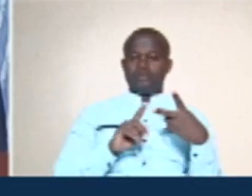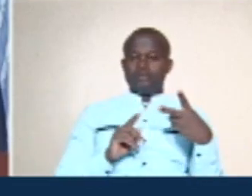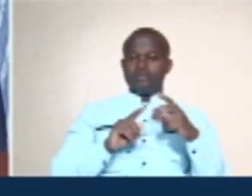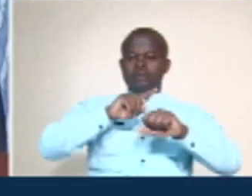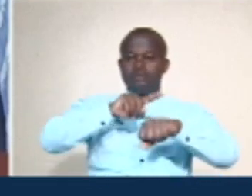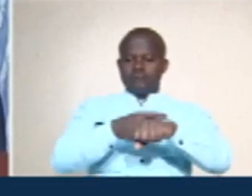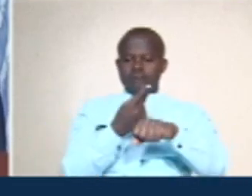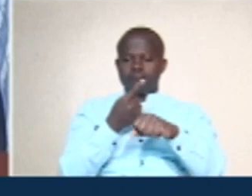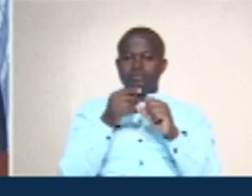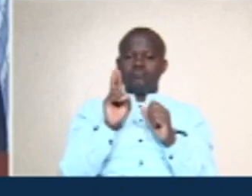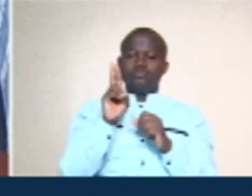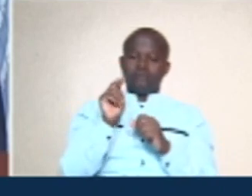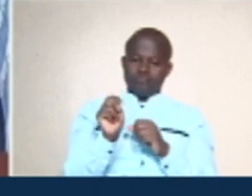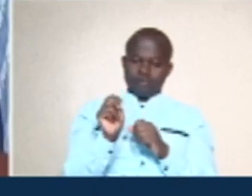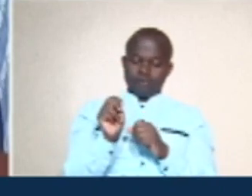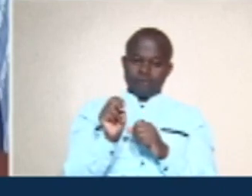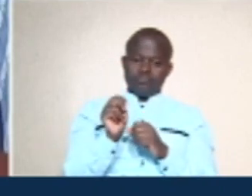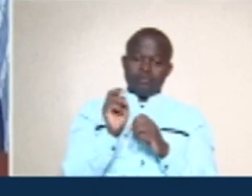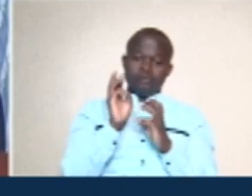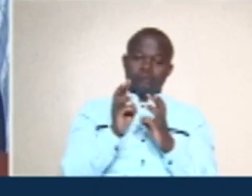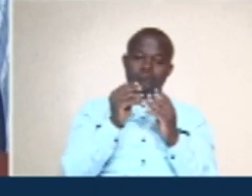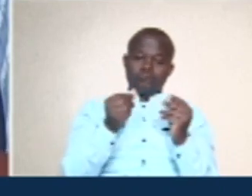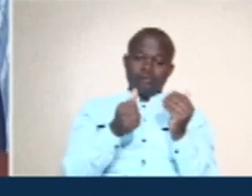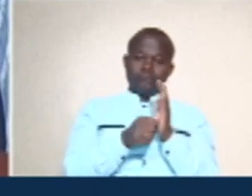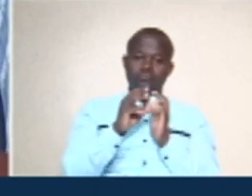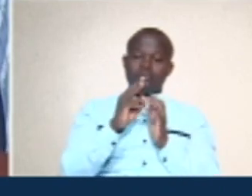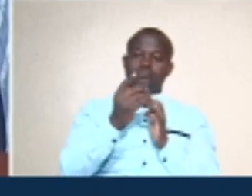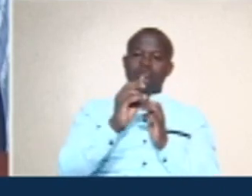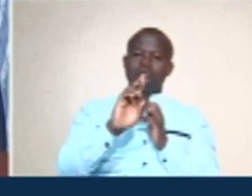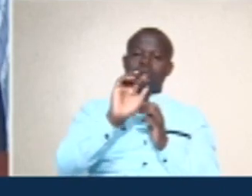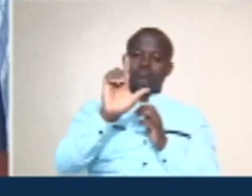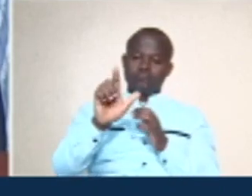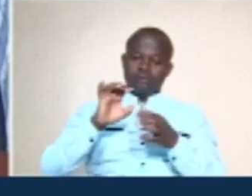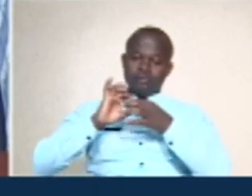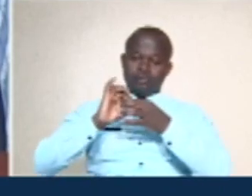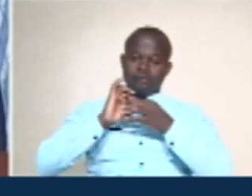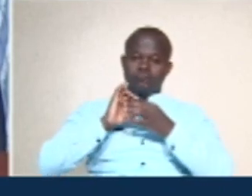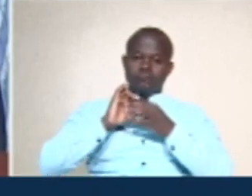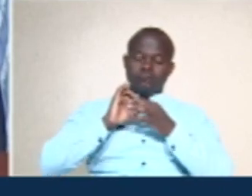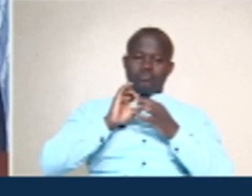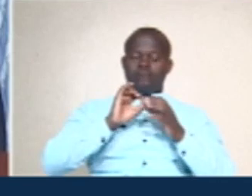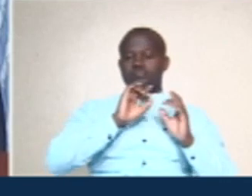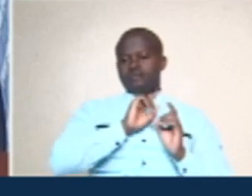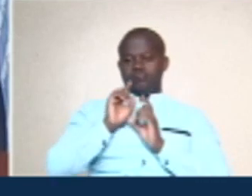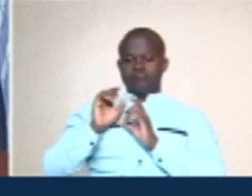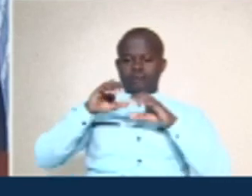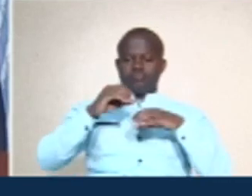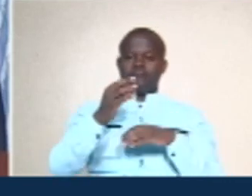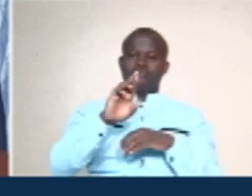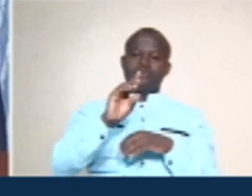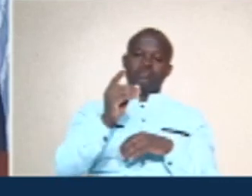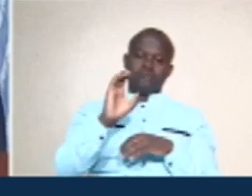ni ryari umuryango mpuzamahanga uzakemura ikibazo cya FDLR ifatanije n'ingabo za Kongo FRDC,